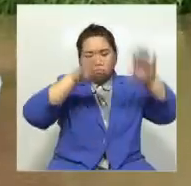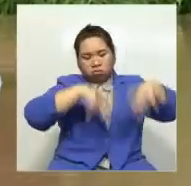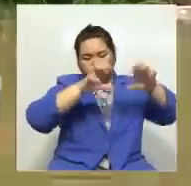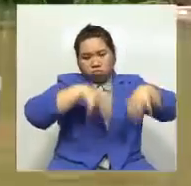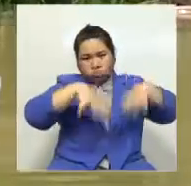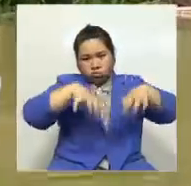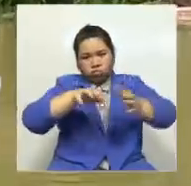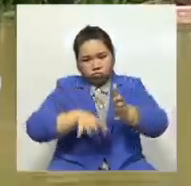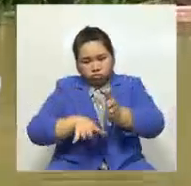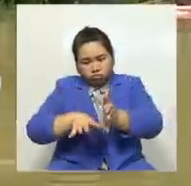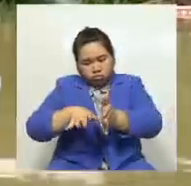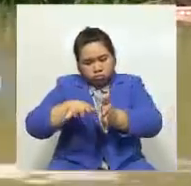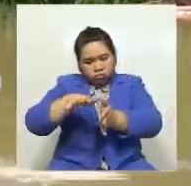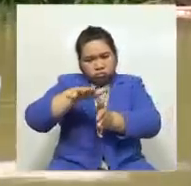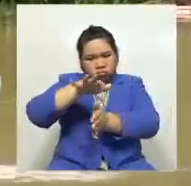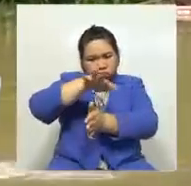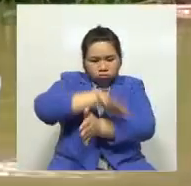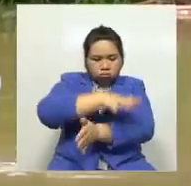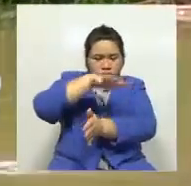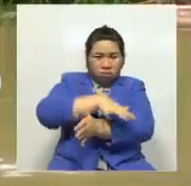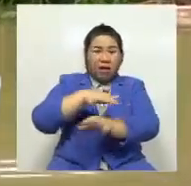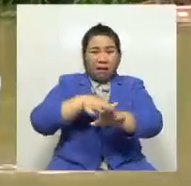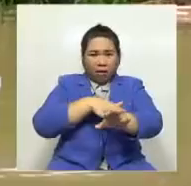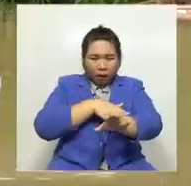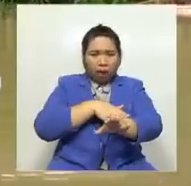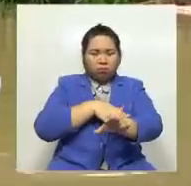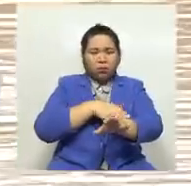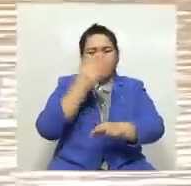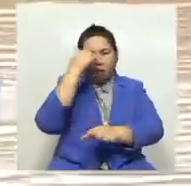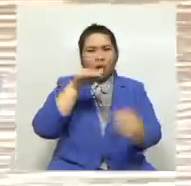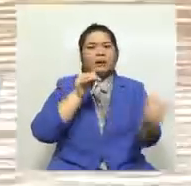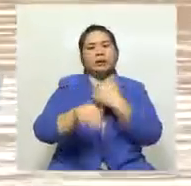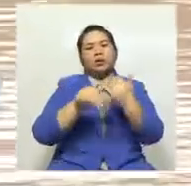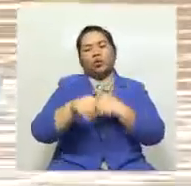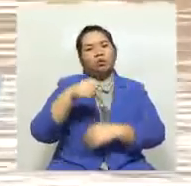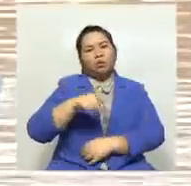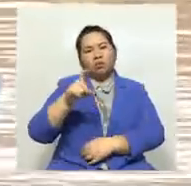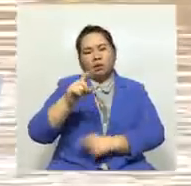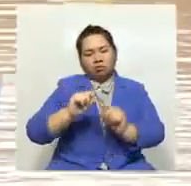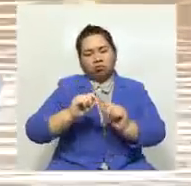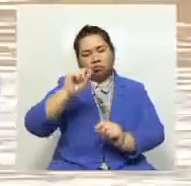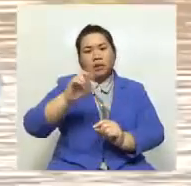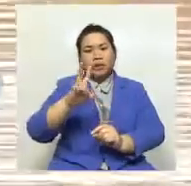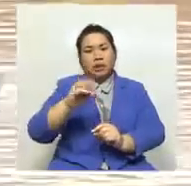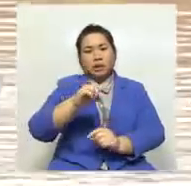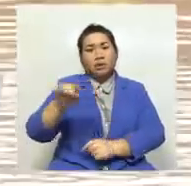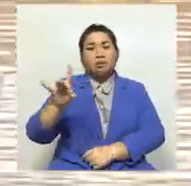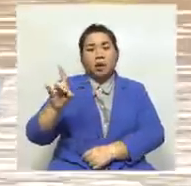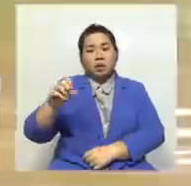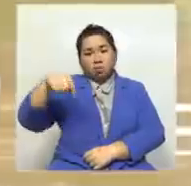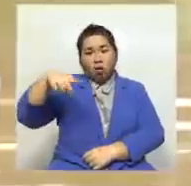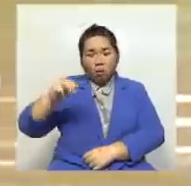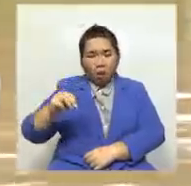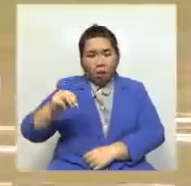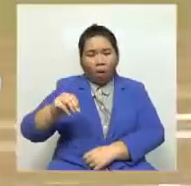งที่สูงขึ้นสร้างความเดือดร้อนให้กับประชาชนเนื่องจากถนนมีน้ำท่วมขังประมาณ 70-80 ซมต้อง